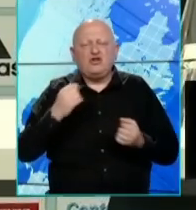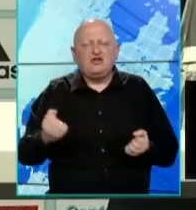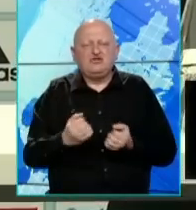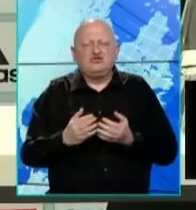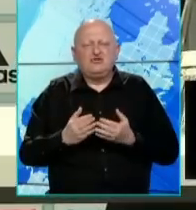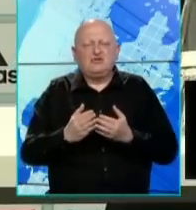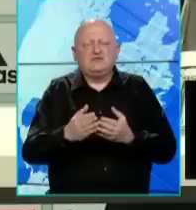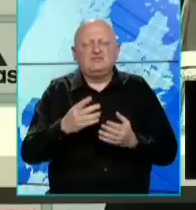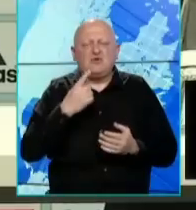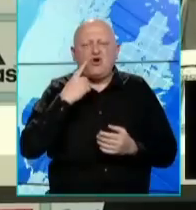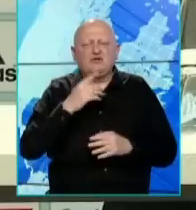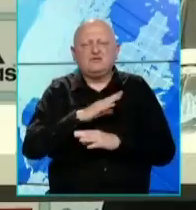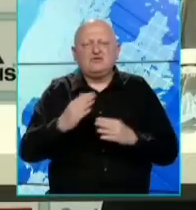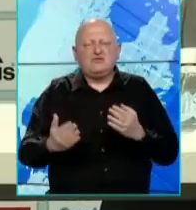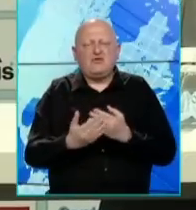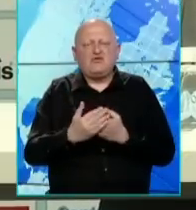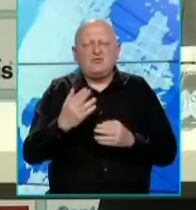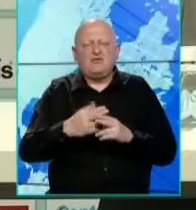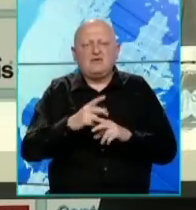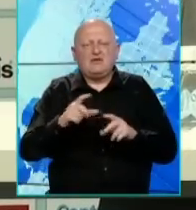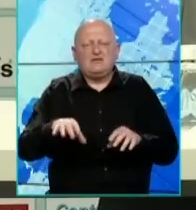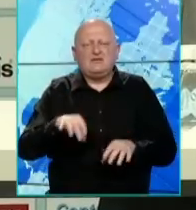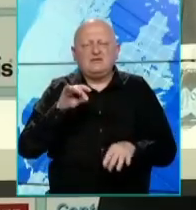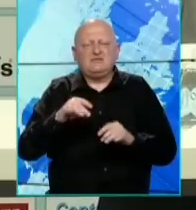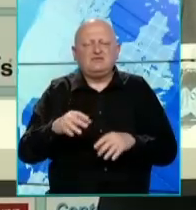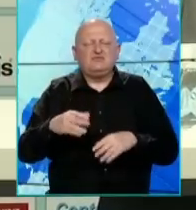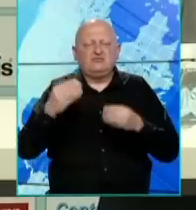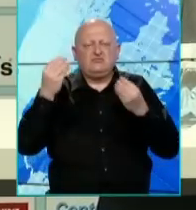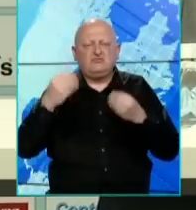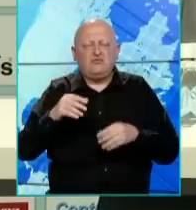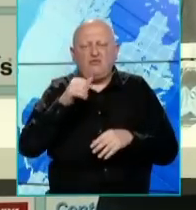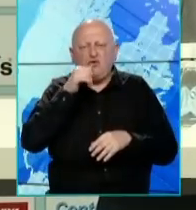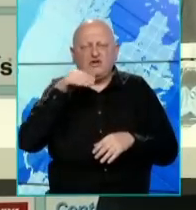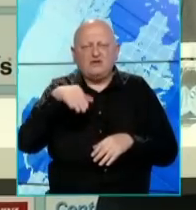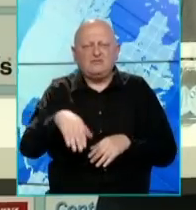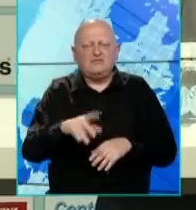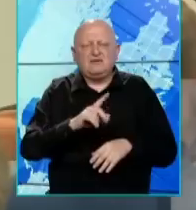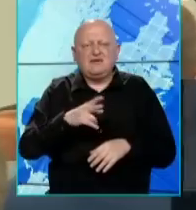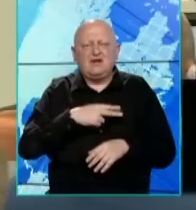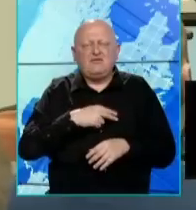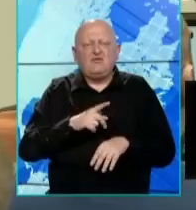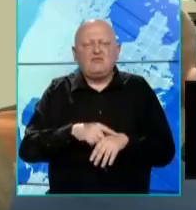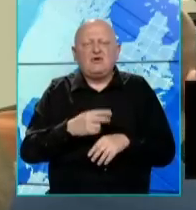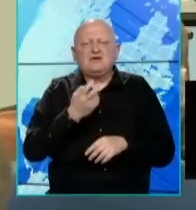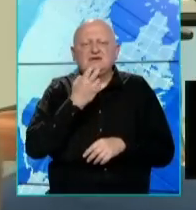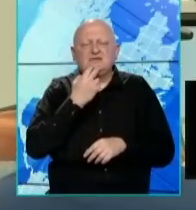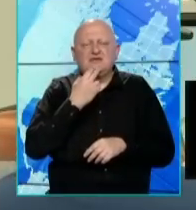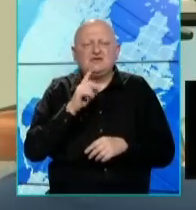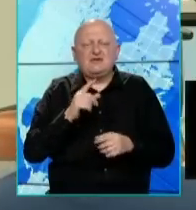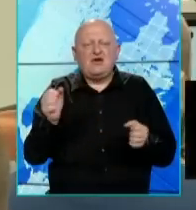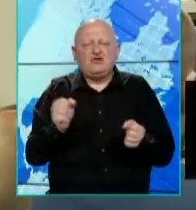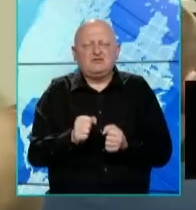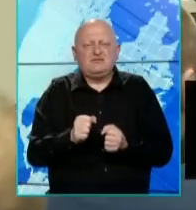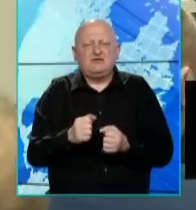plovi i koji čini se sa svakim novim imenovanjem izbornika sve dublje tone u nemirnim vodama. Neodgovorno je na momente, smiješno i nadasve